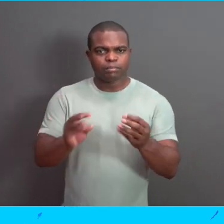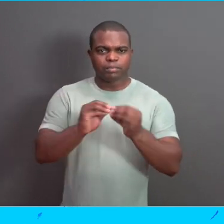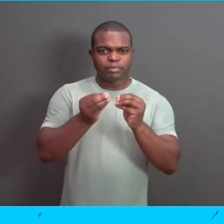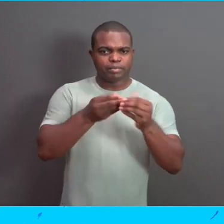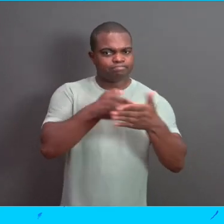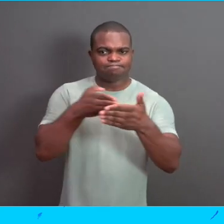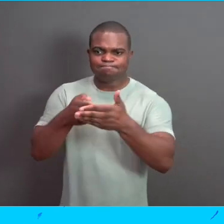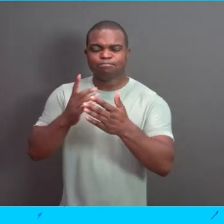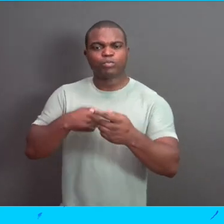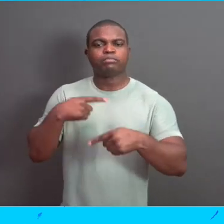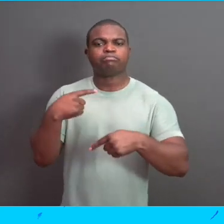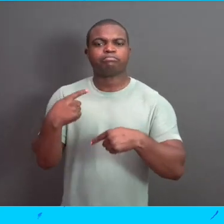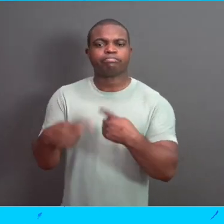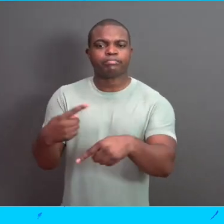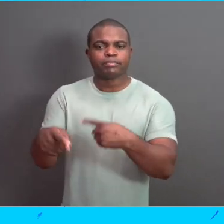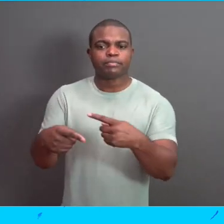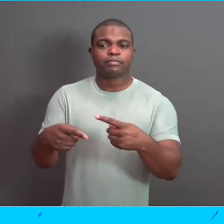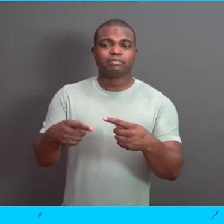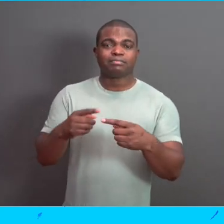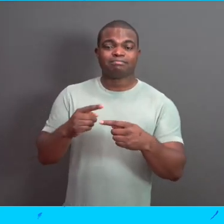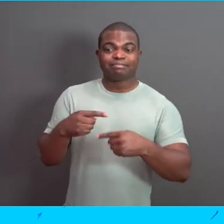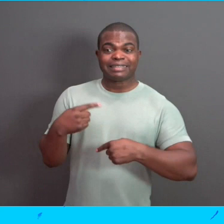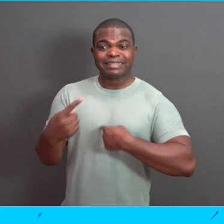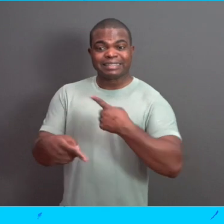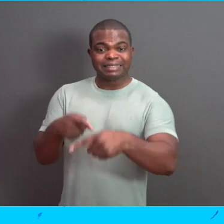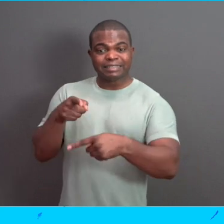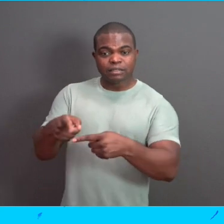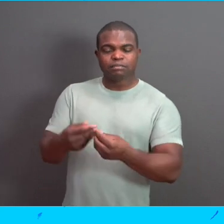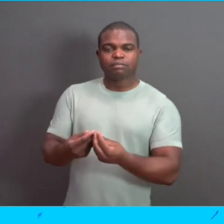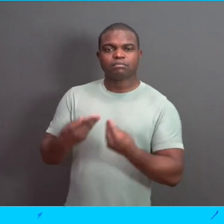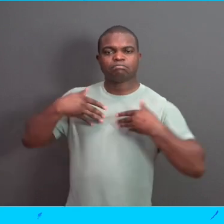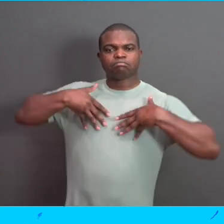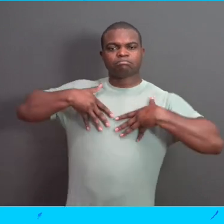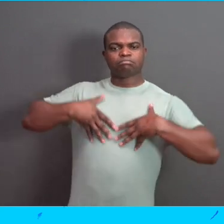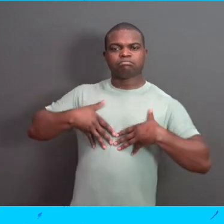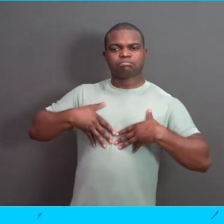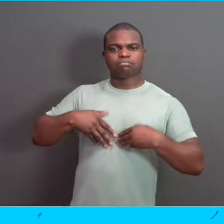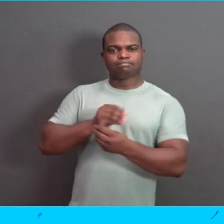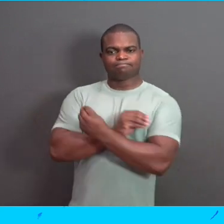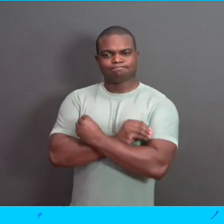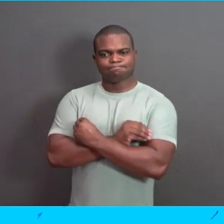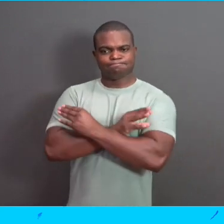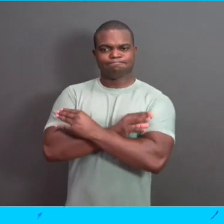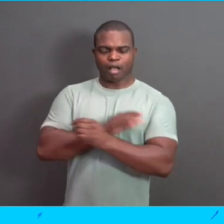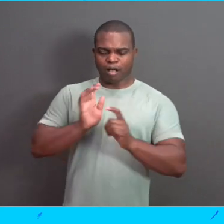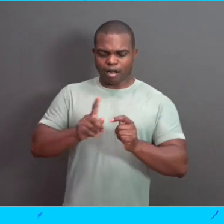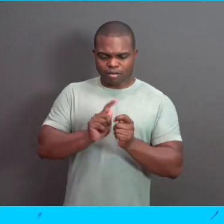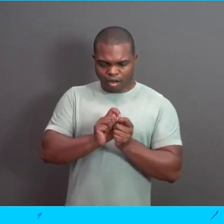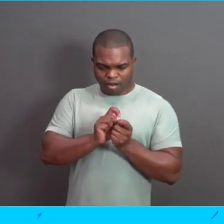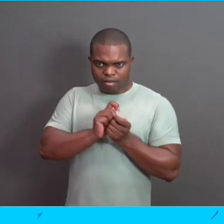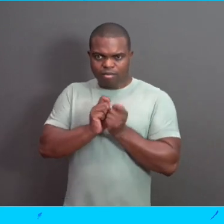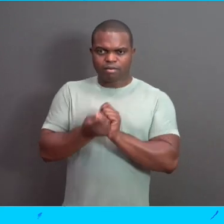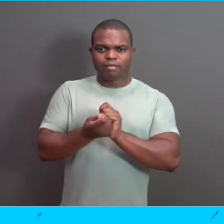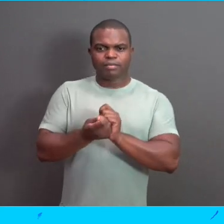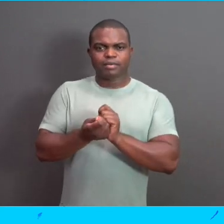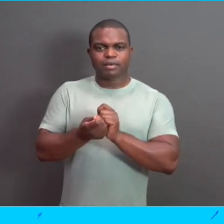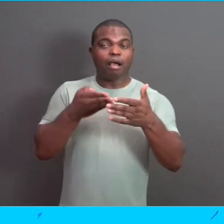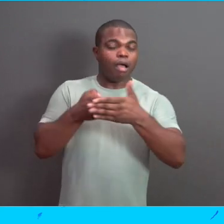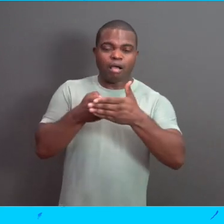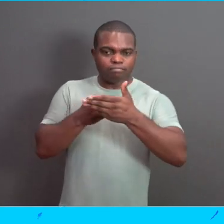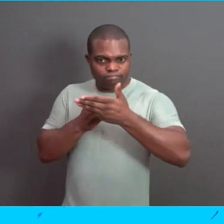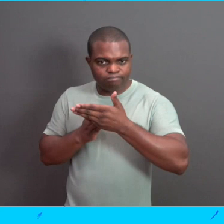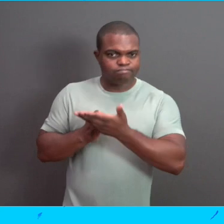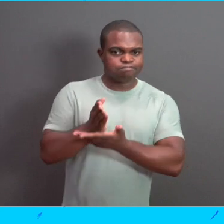contre celles-ci. C'est encore, on a l'habilité de s'adapter, de persévérer, de trouver des solutions